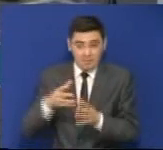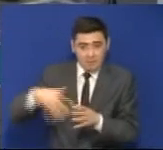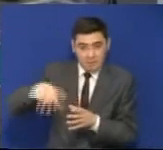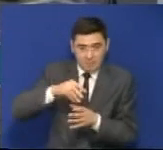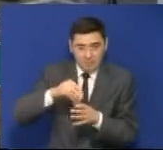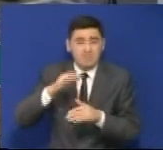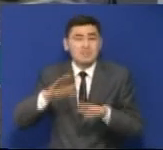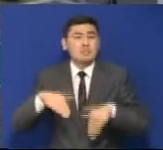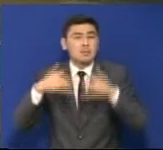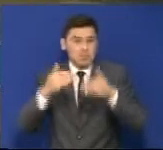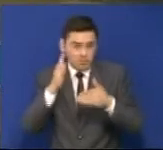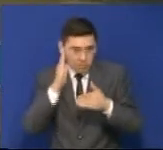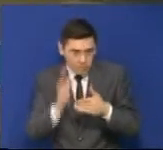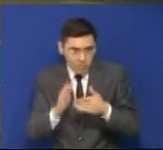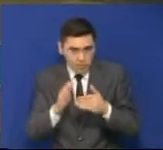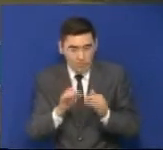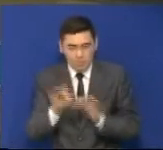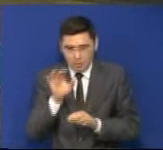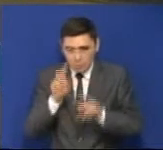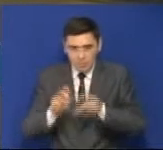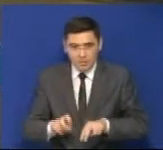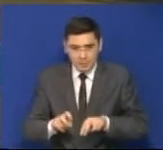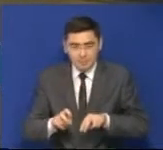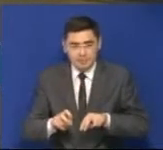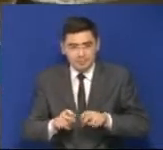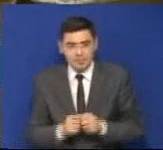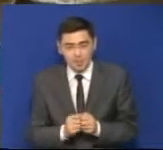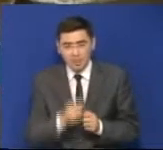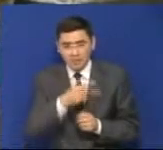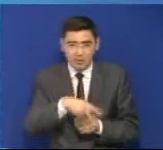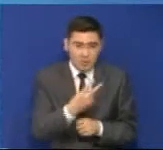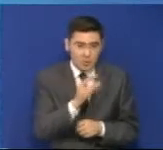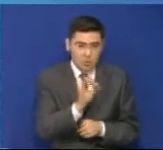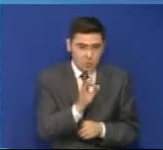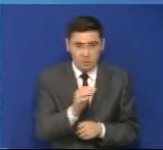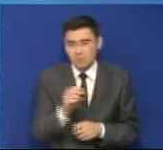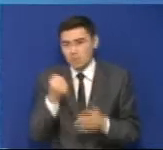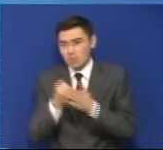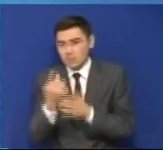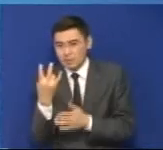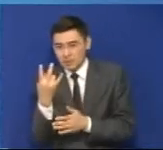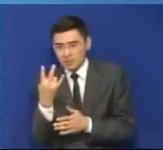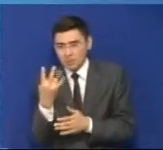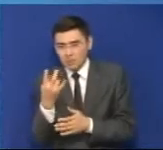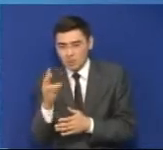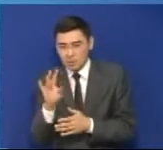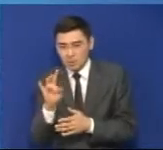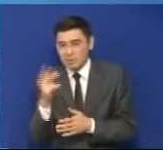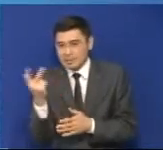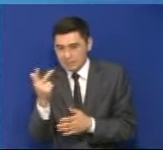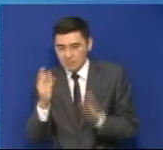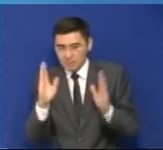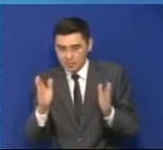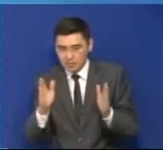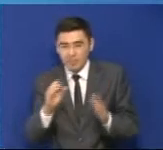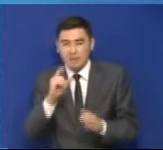кезеңінен, яғни әлеуетті бағалаудан өтуі керек. Ол қазанның 22-сі мен үшінші қараша аралығында өтеді. Бұл кезең эссе